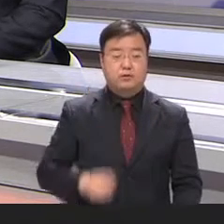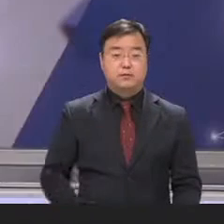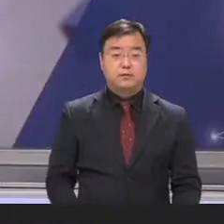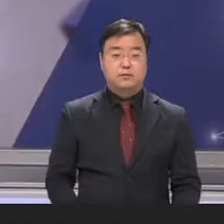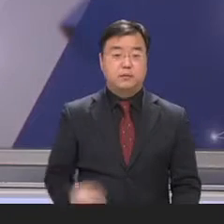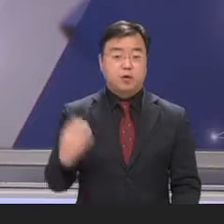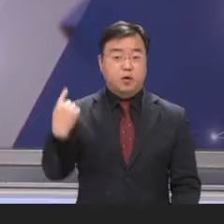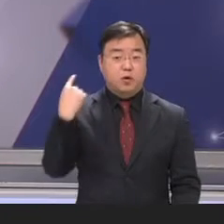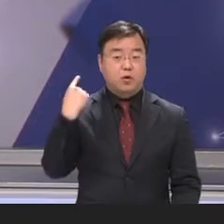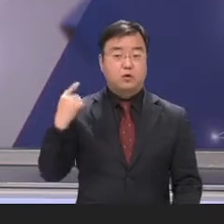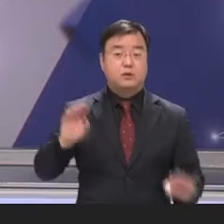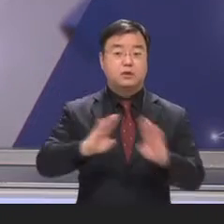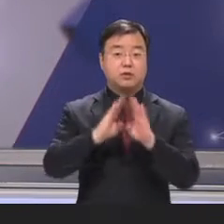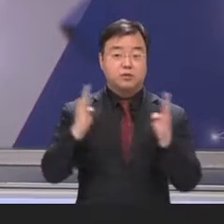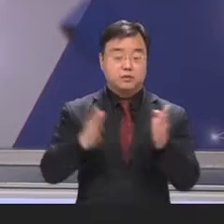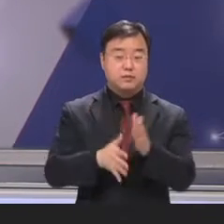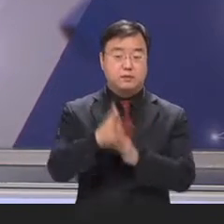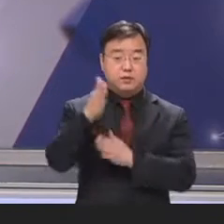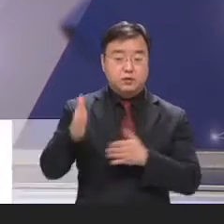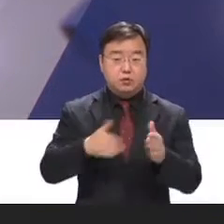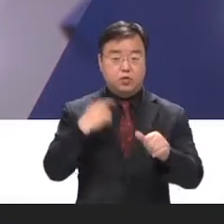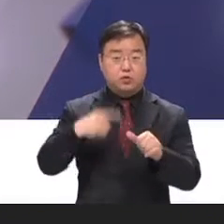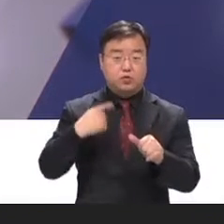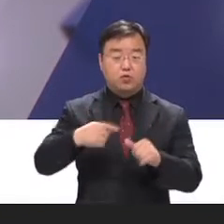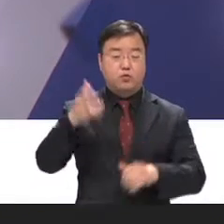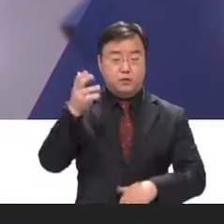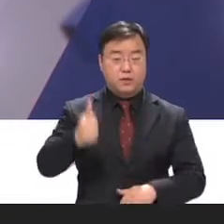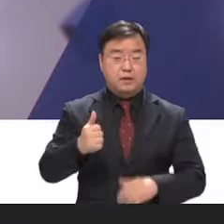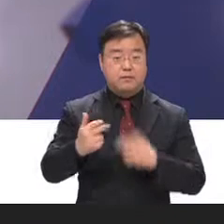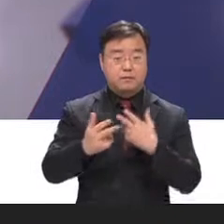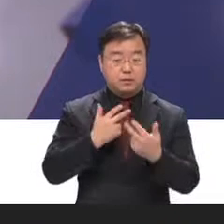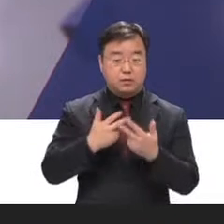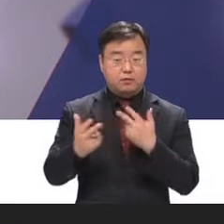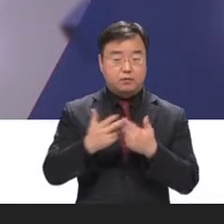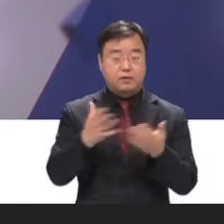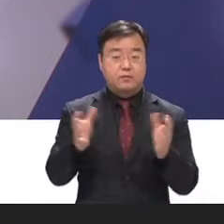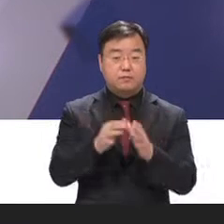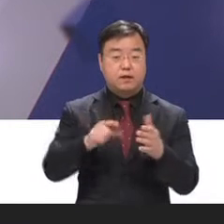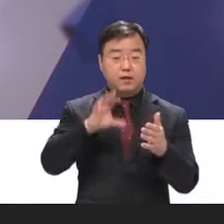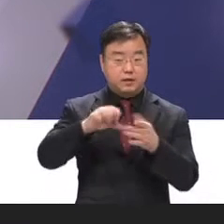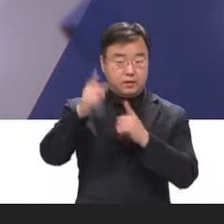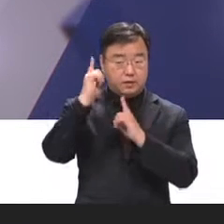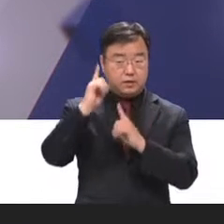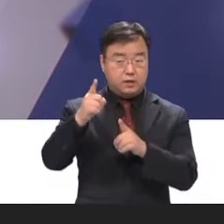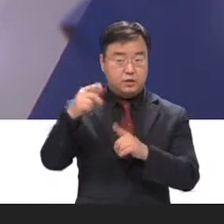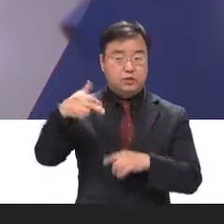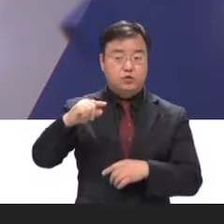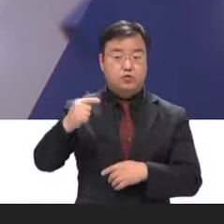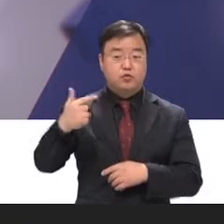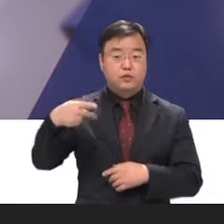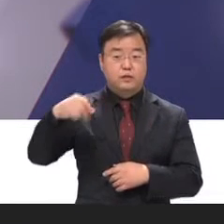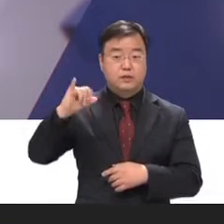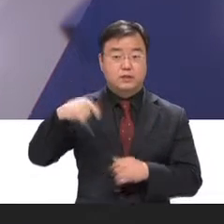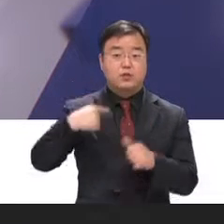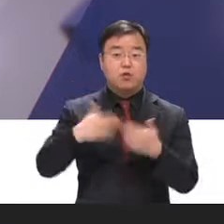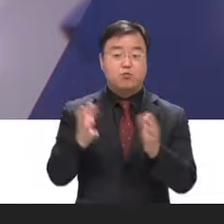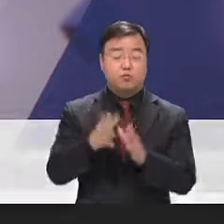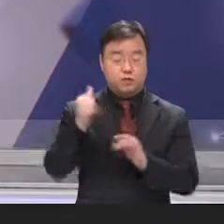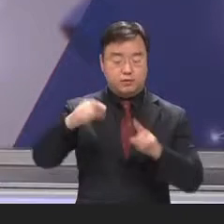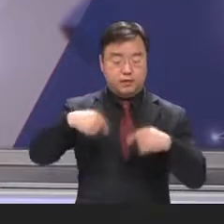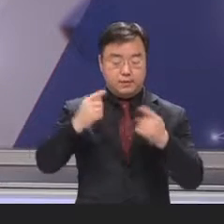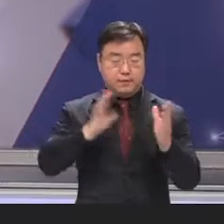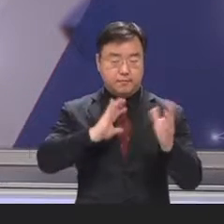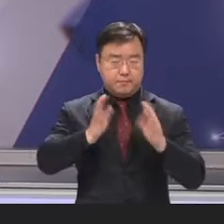어제 열린 그 시 도교육감 협 의 정기총회에서는 이준식 사회부총리 다 함께 참여해 누리과정 예산 문제를 논의